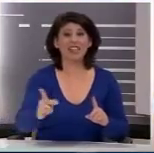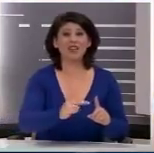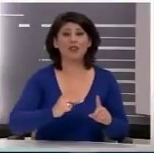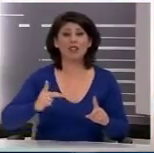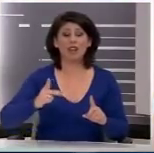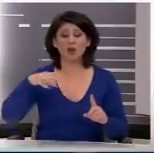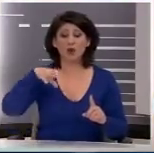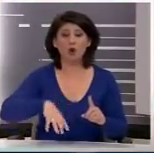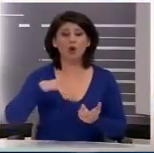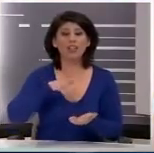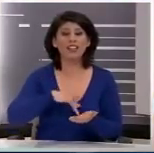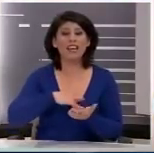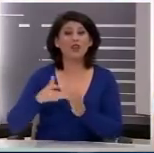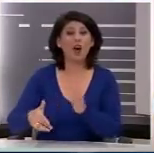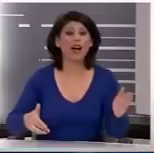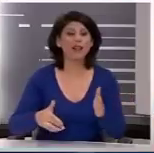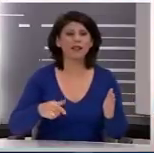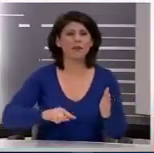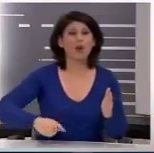της κεντροαριστεράς. Και αυτό τους ενοχλεί.